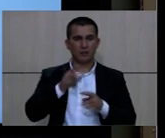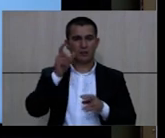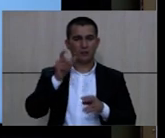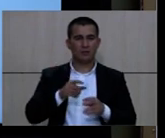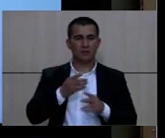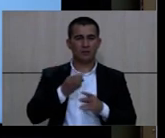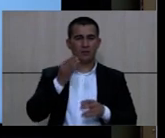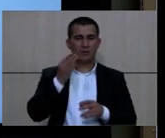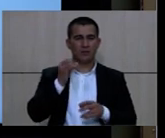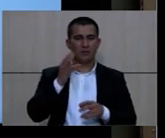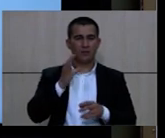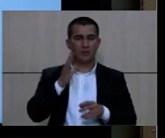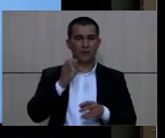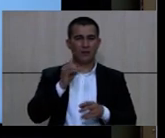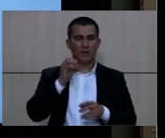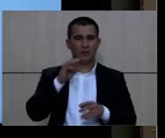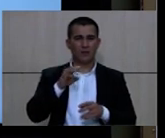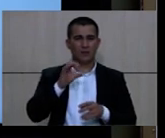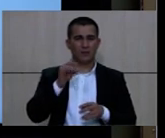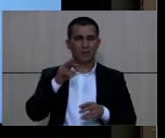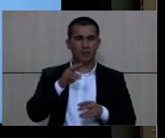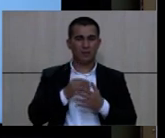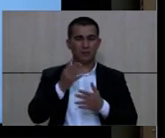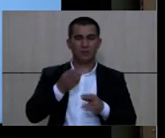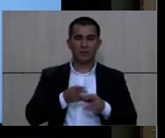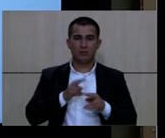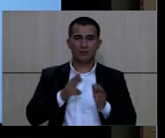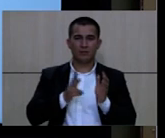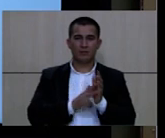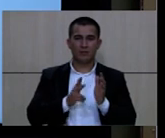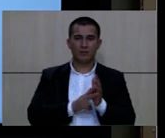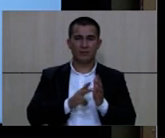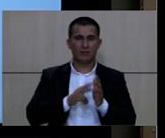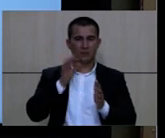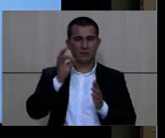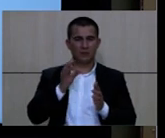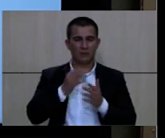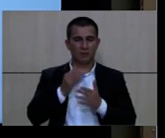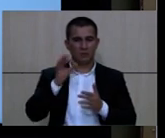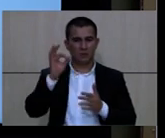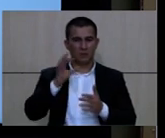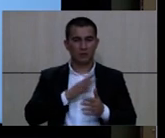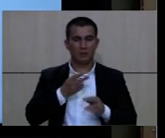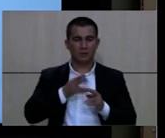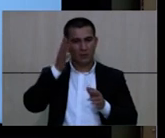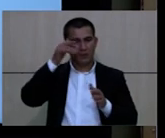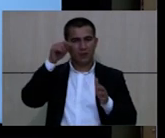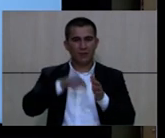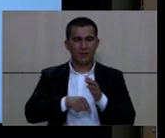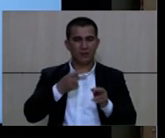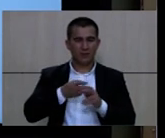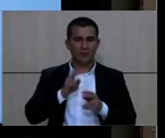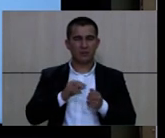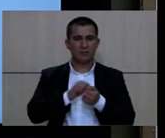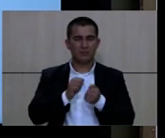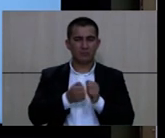Shvetsariyadagi Jeneva orolida aniqlagan va ular 8 gradusli suvda tovushning tezligini 1440